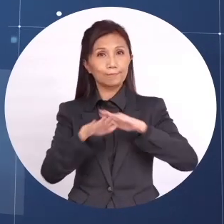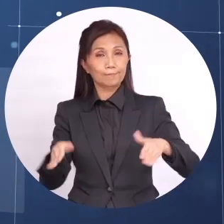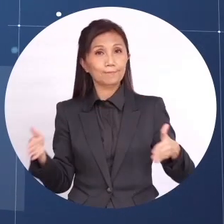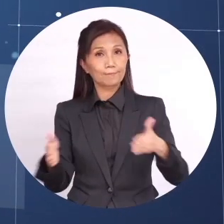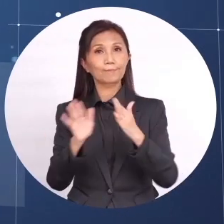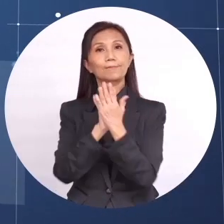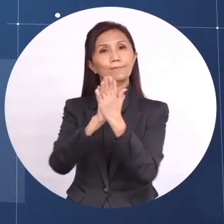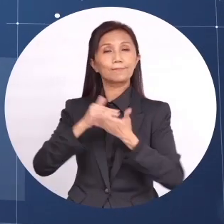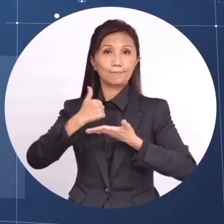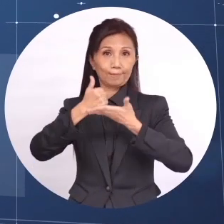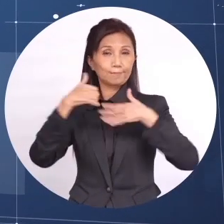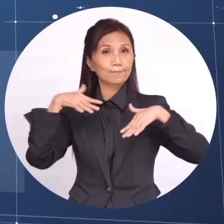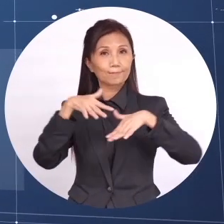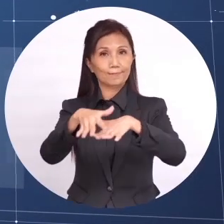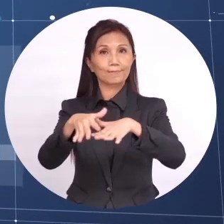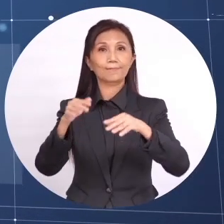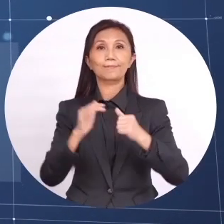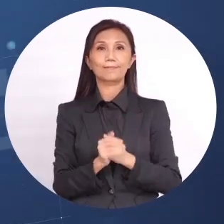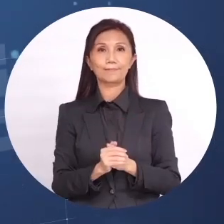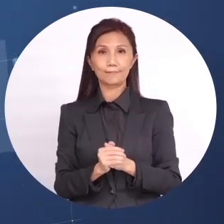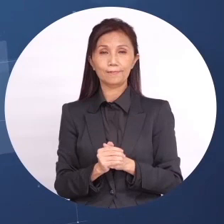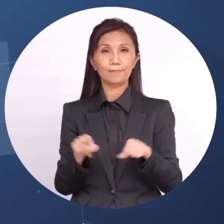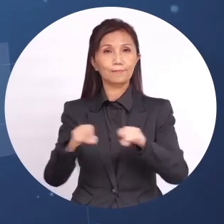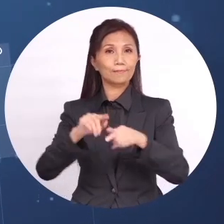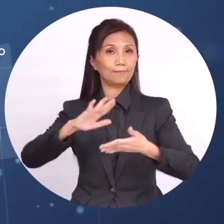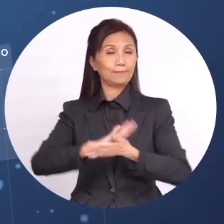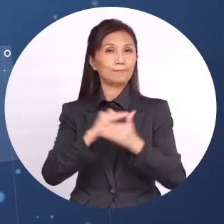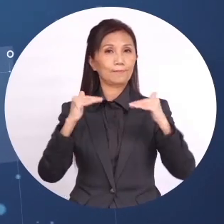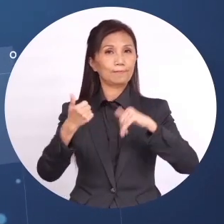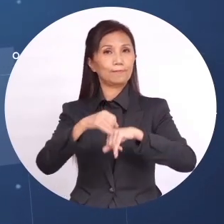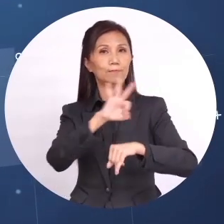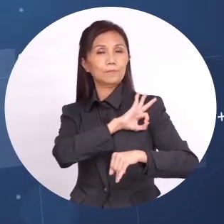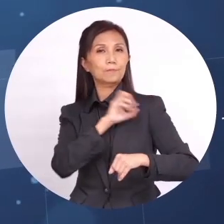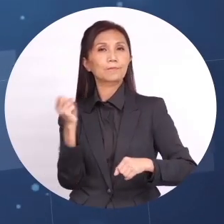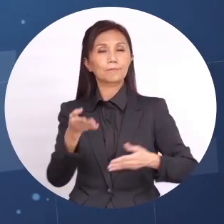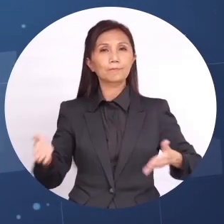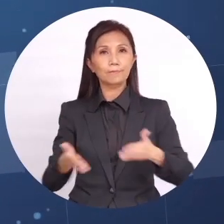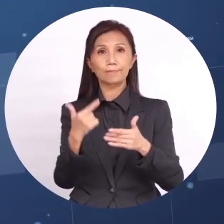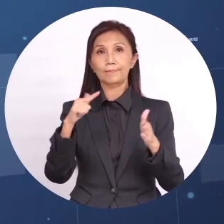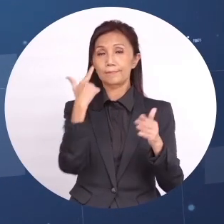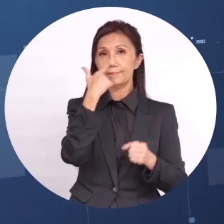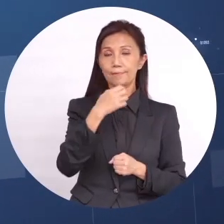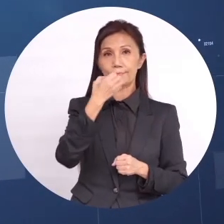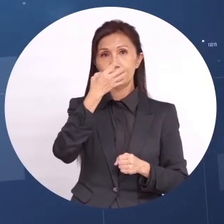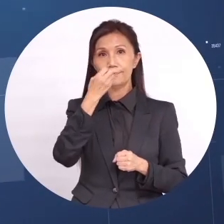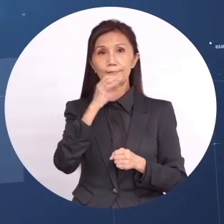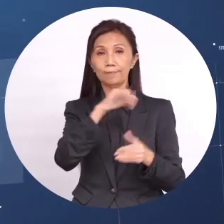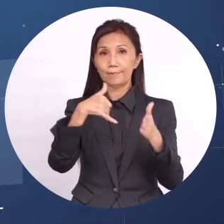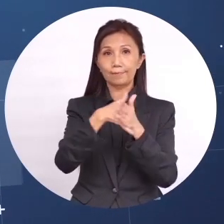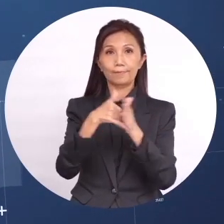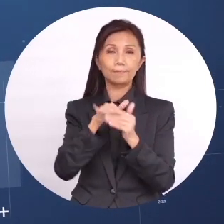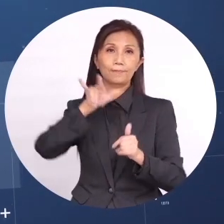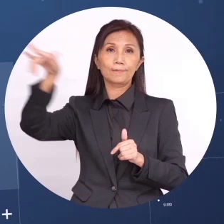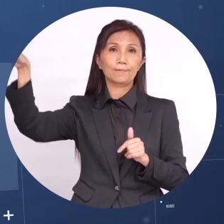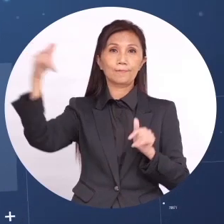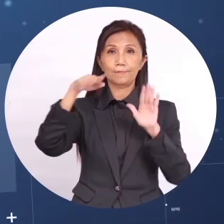推广互相尊重和共融的信息。同年，平机会亦都推出全新的《香港无障碍